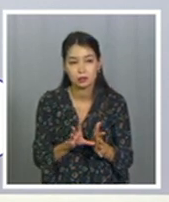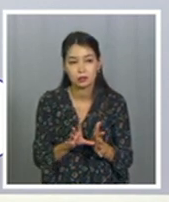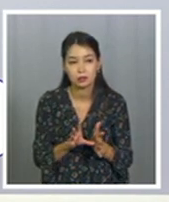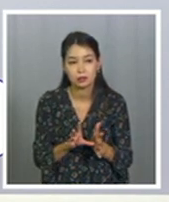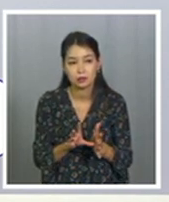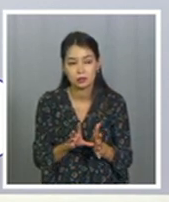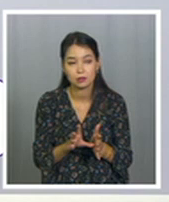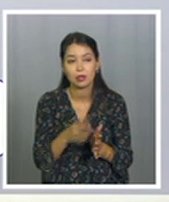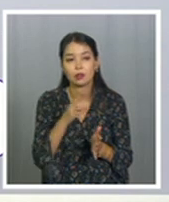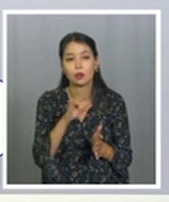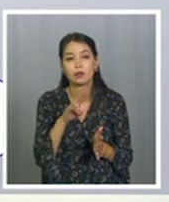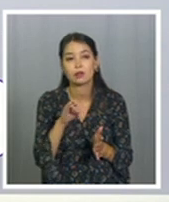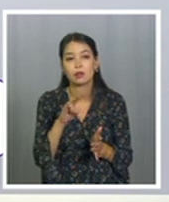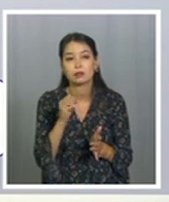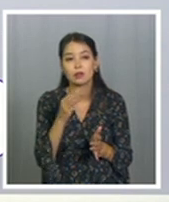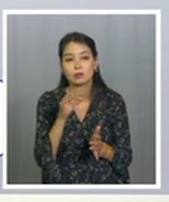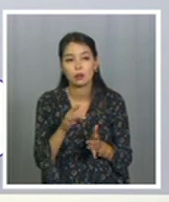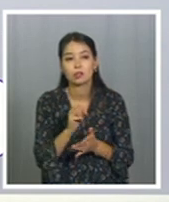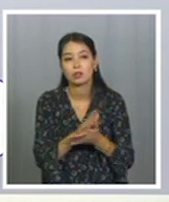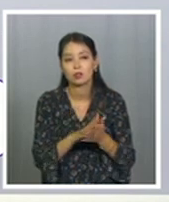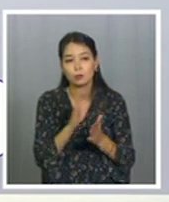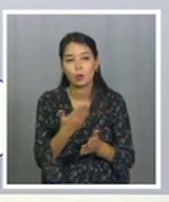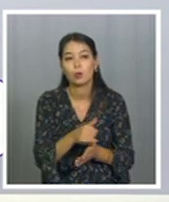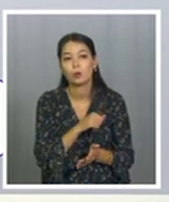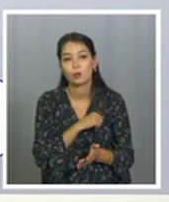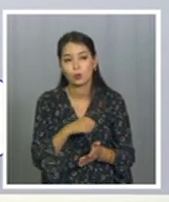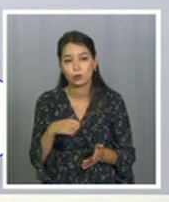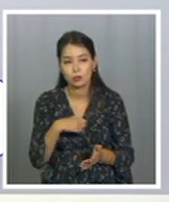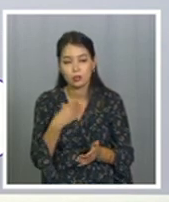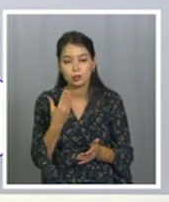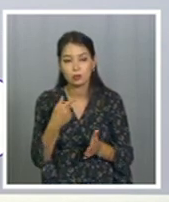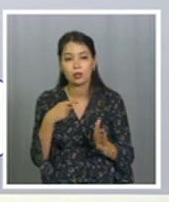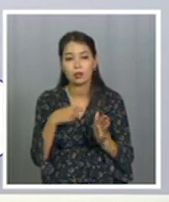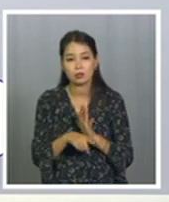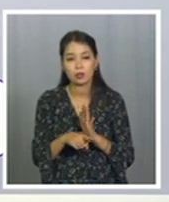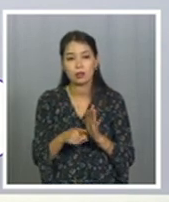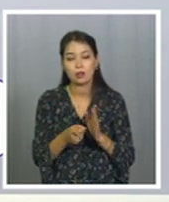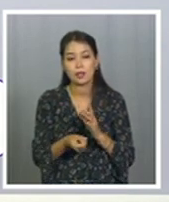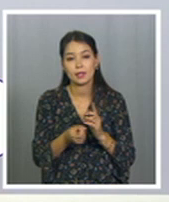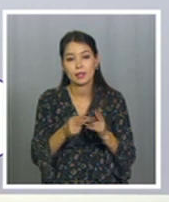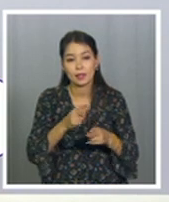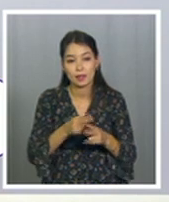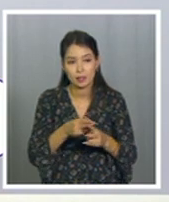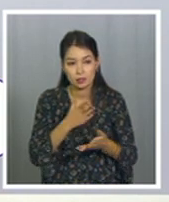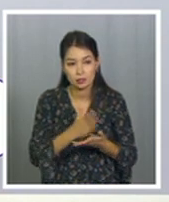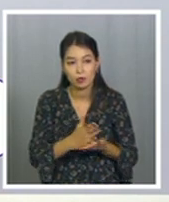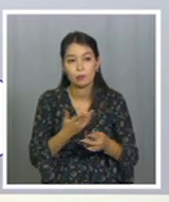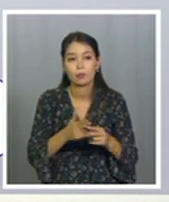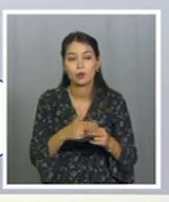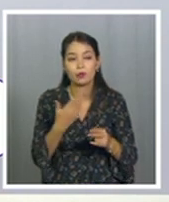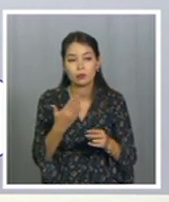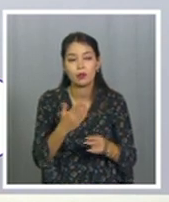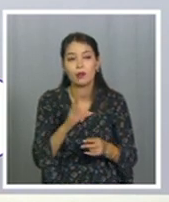конденсатор жалғайтын болсақ, оның да өзінің кедергісі болады деген сөз. Айнымалы тоқ бізде міндет